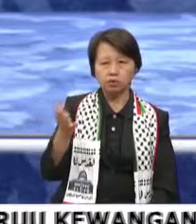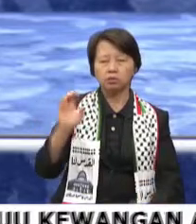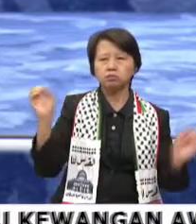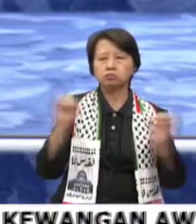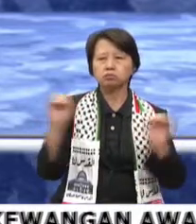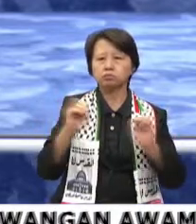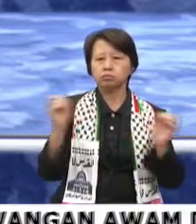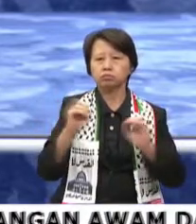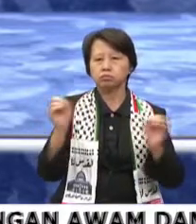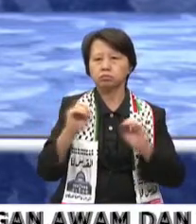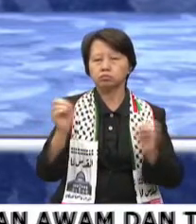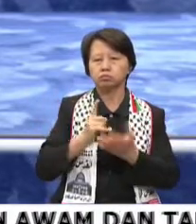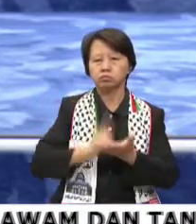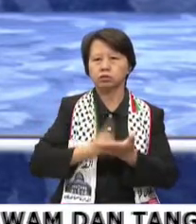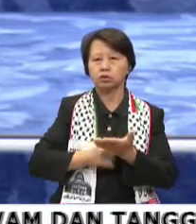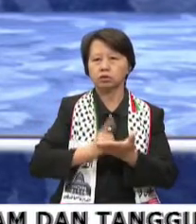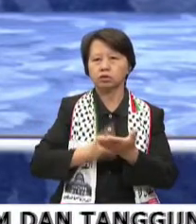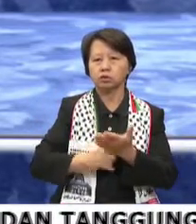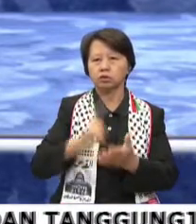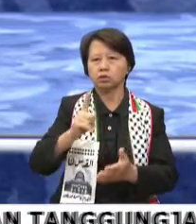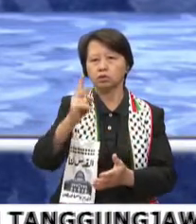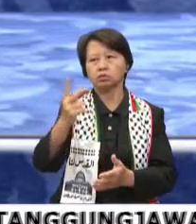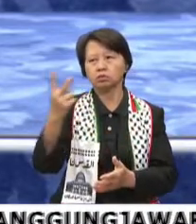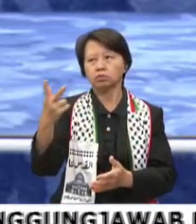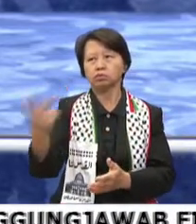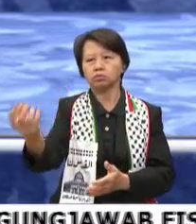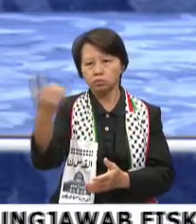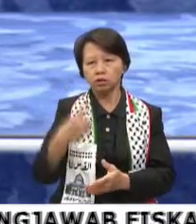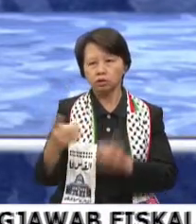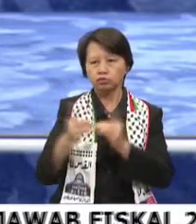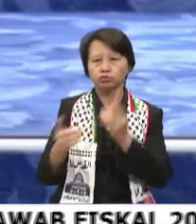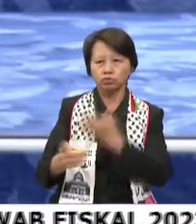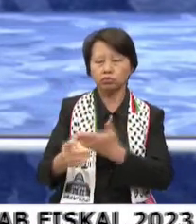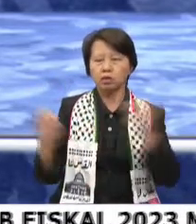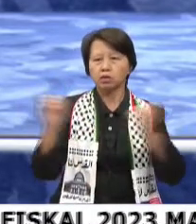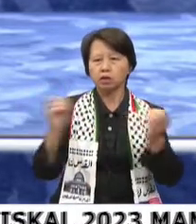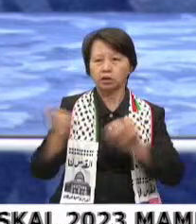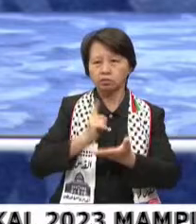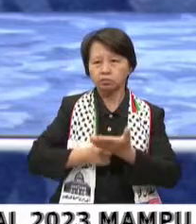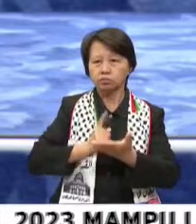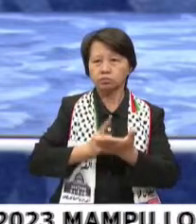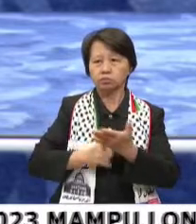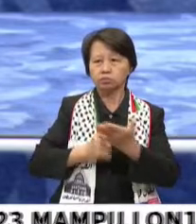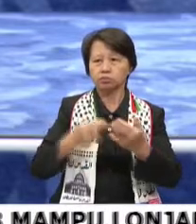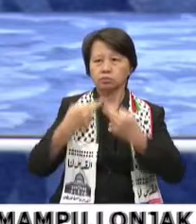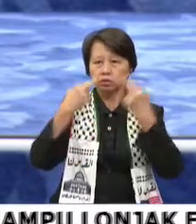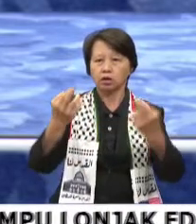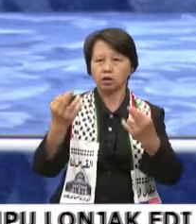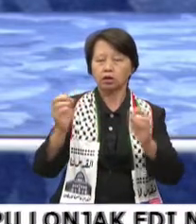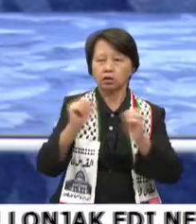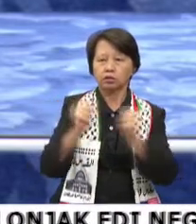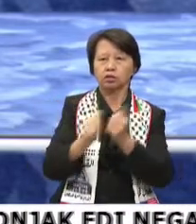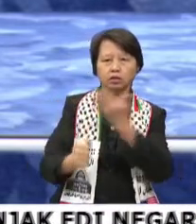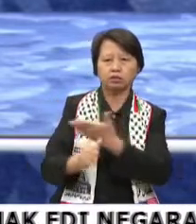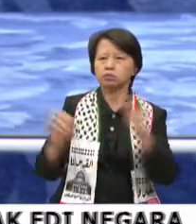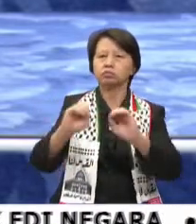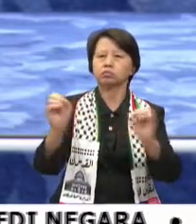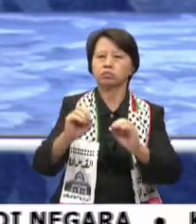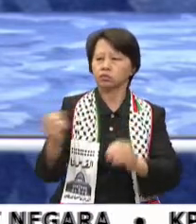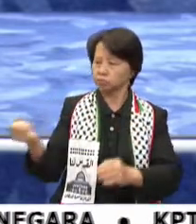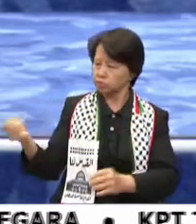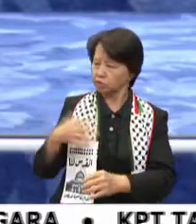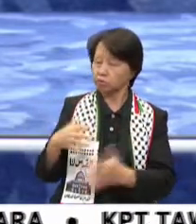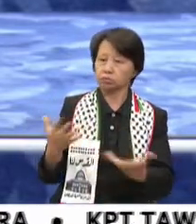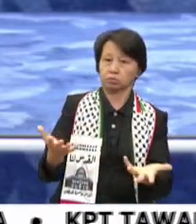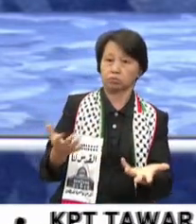ada perundingan Rasmi ada seorang dua datang jumpa belum ada perundingan Rasmi lagi dengan beliau jadi